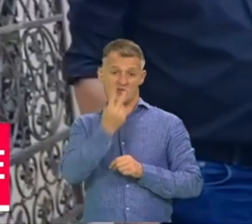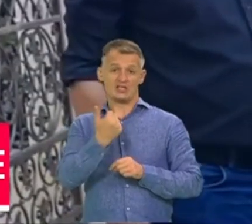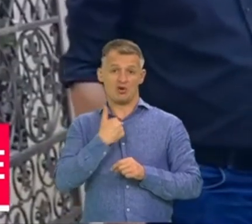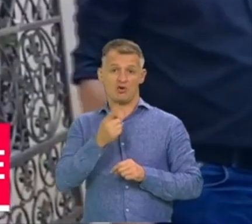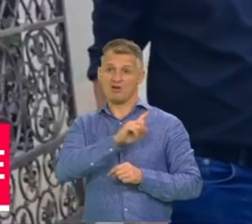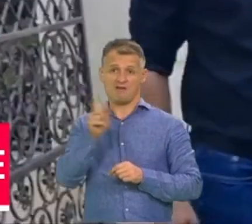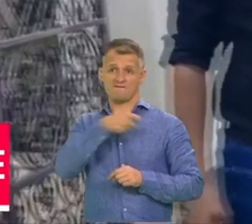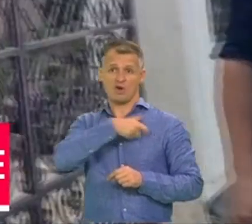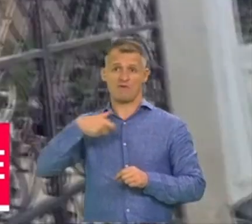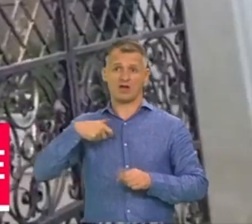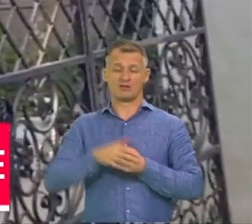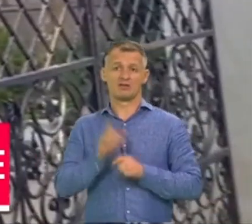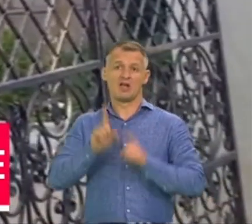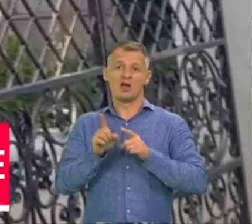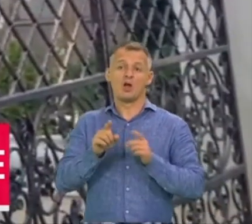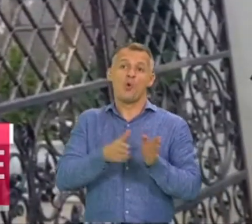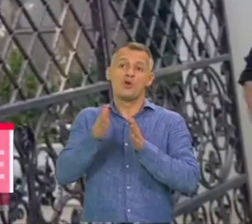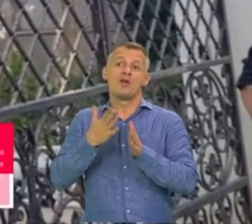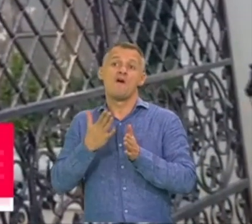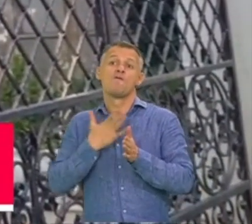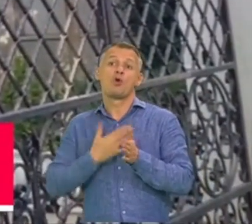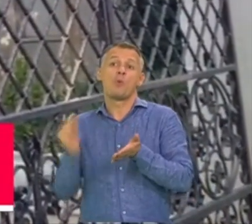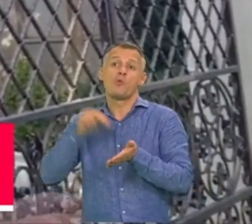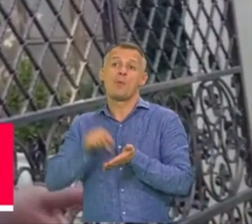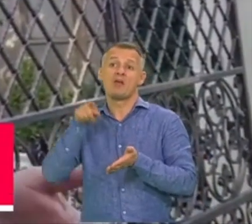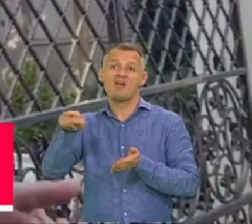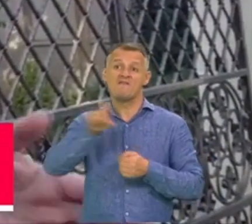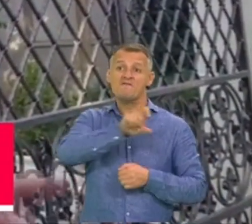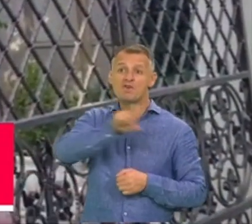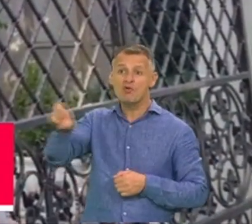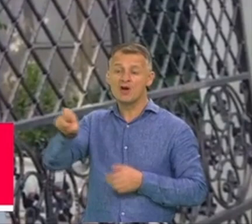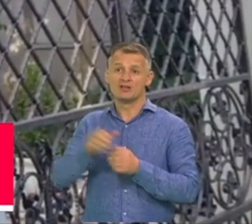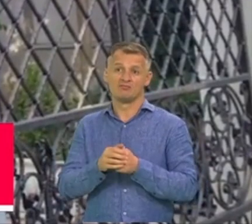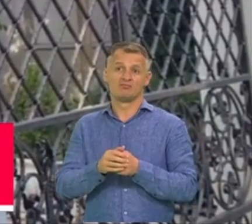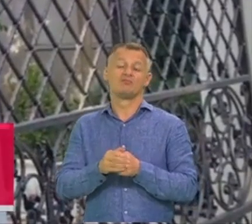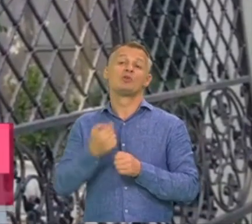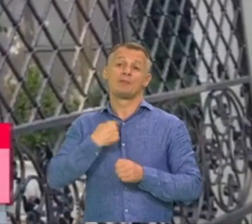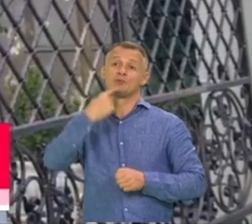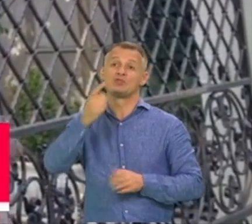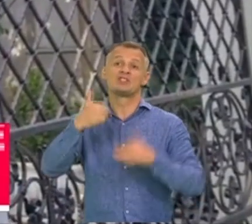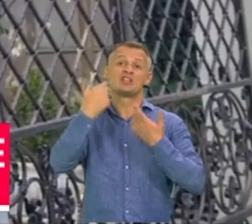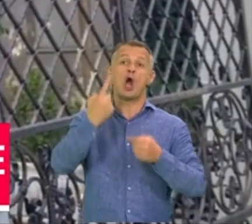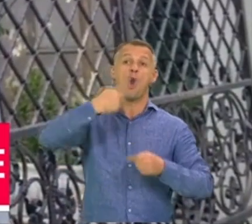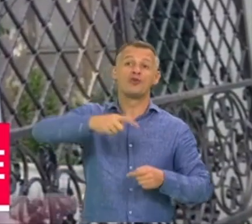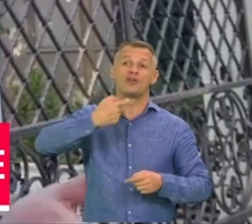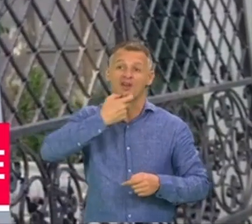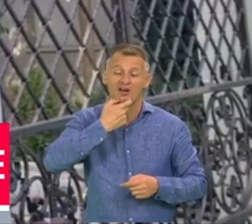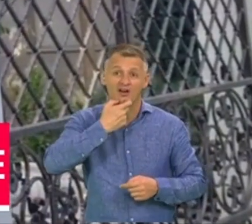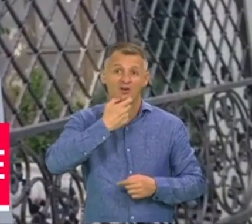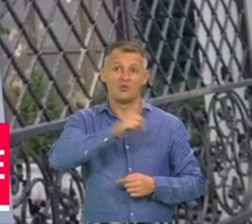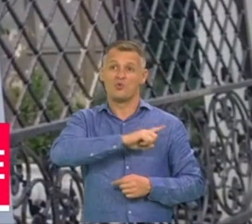Dacă unii vor să o scoată vinovată, eu am declarat. 100 de ani să-i dea suspendare, nu putem